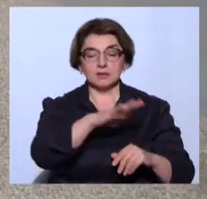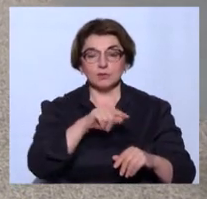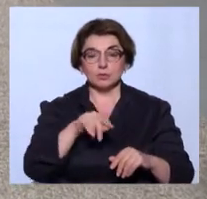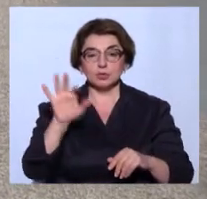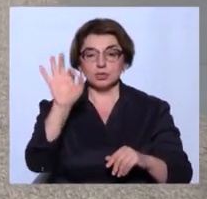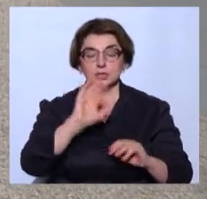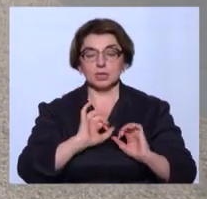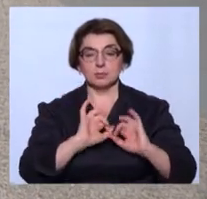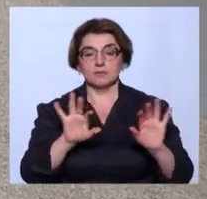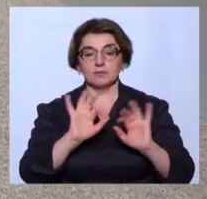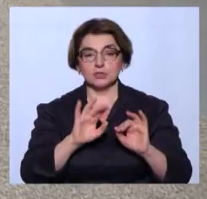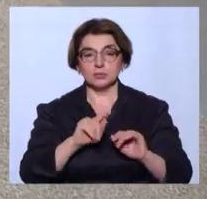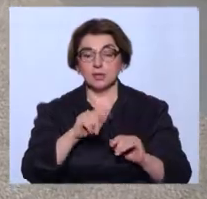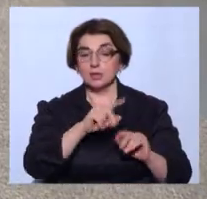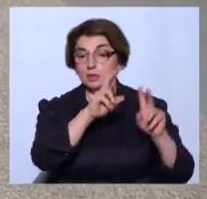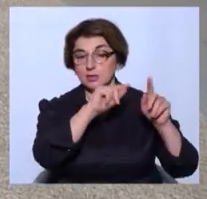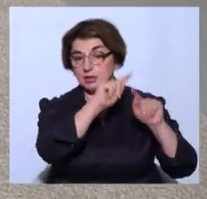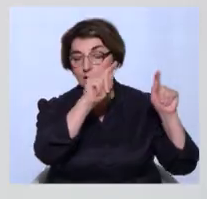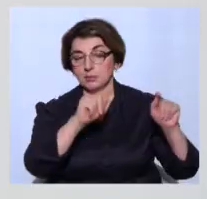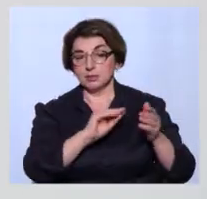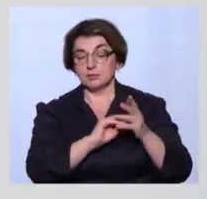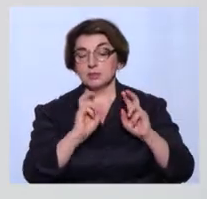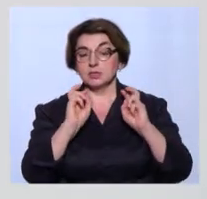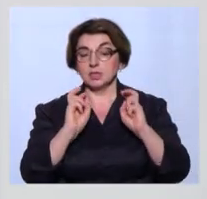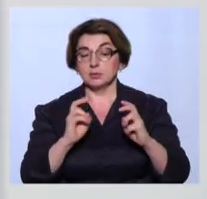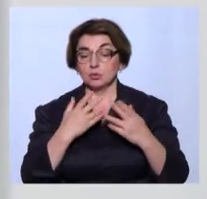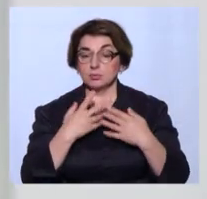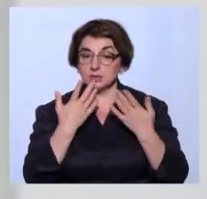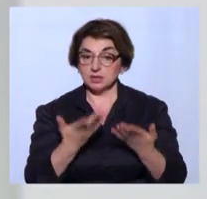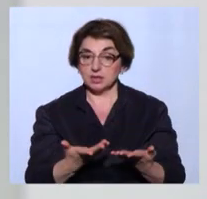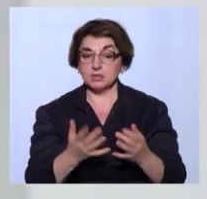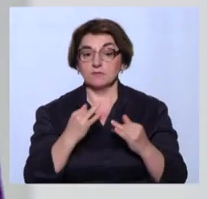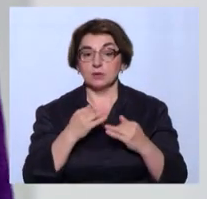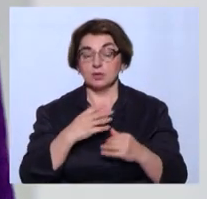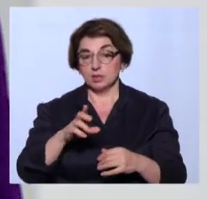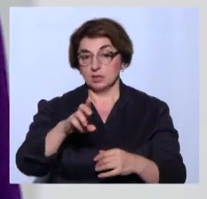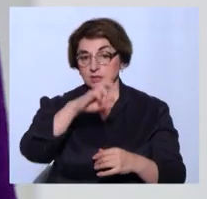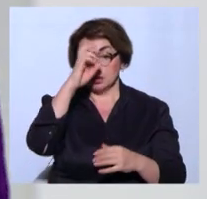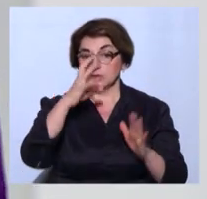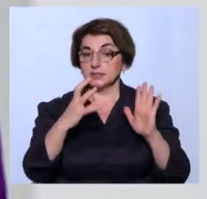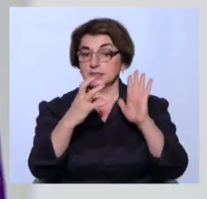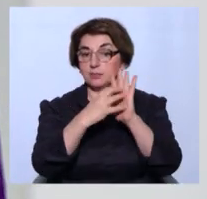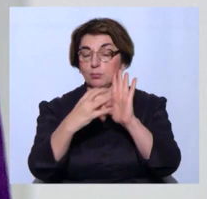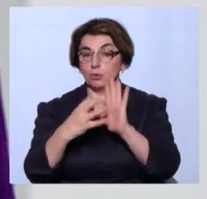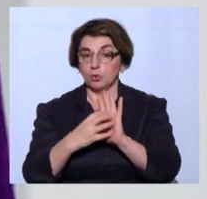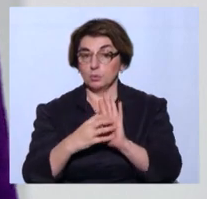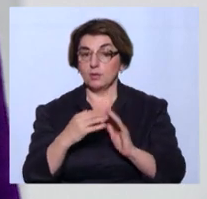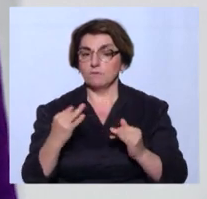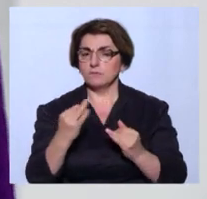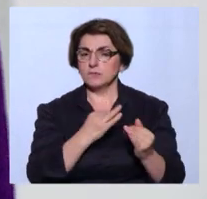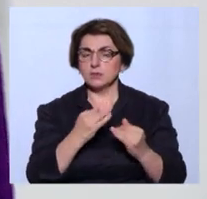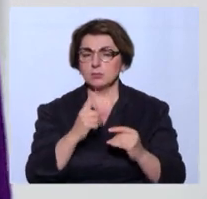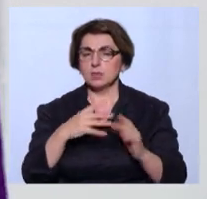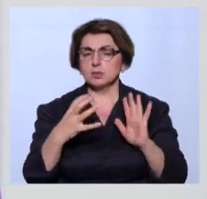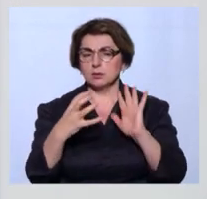საქართველოზე. დაფაზე დავწერე ის თემები, რომელსაც დღეს განვიხილავთ. ეს გახლავთ სახელმწიფო სიმბოლოები. ვისაუბრებთ